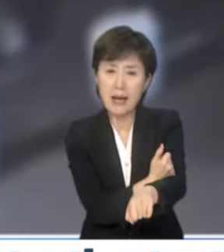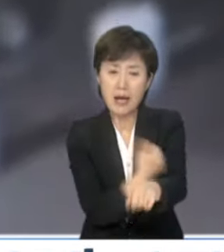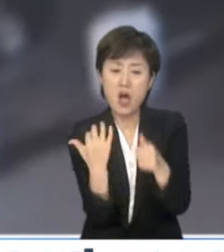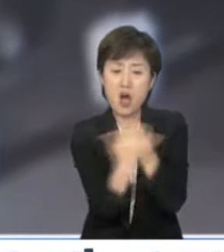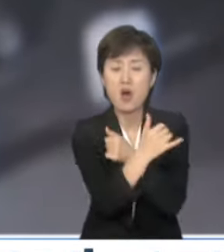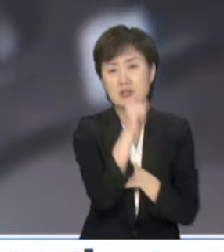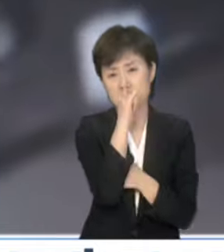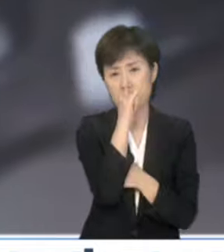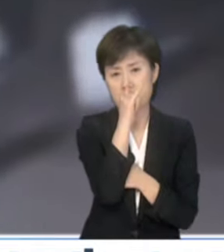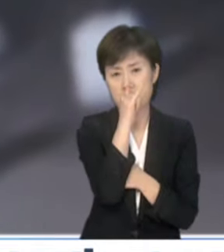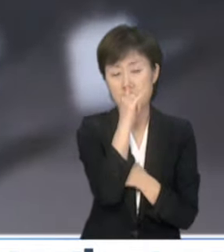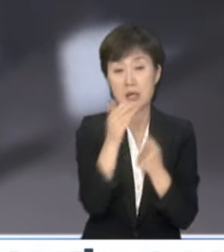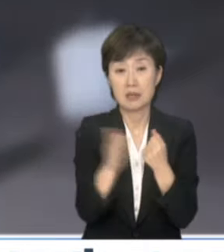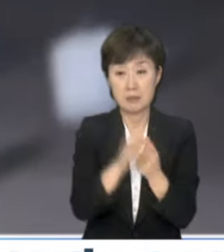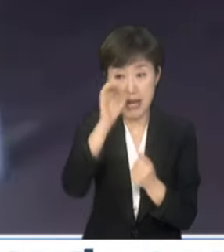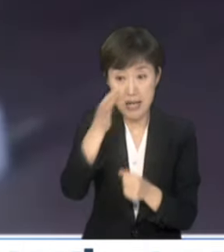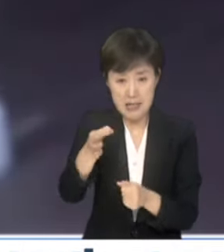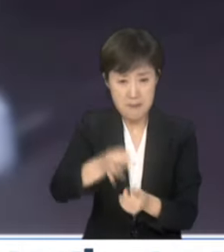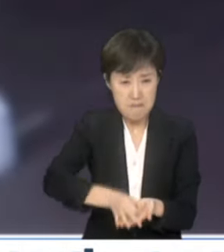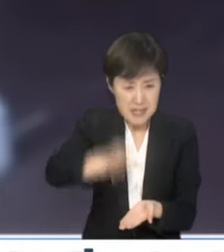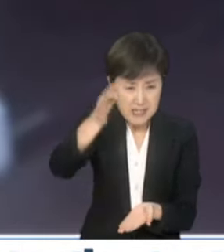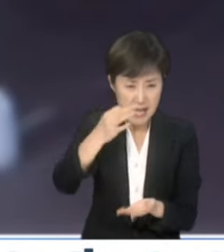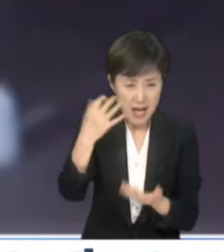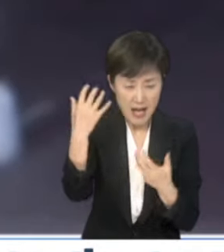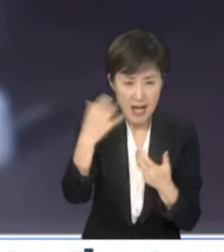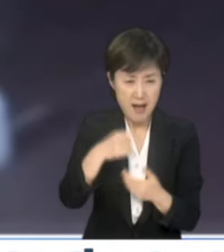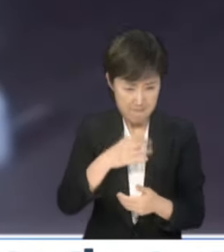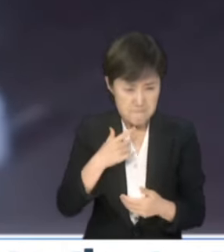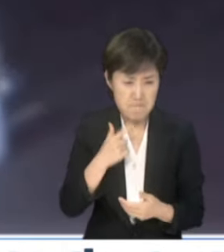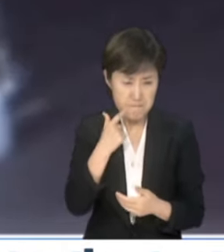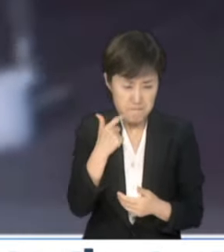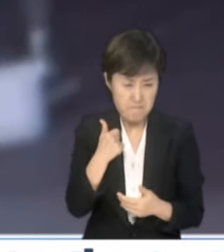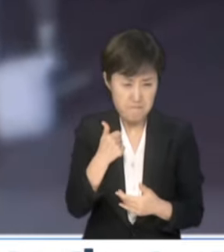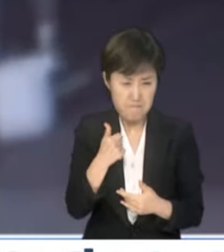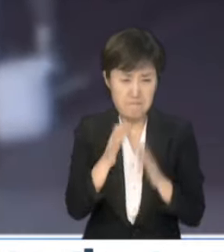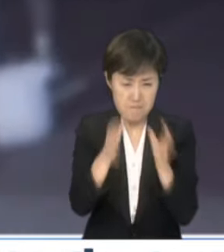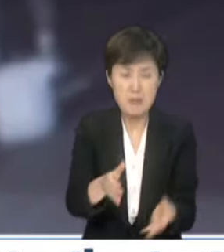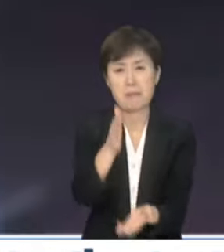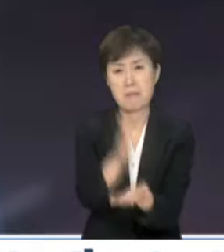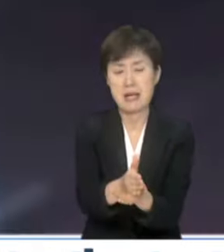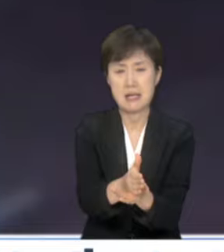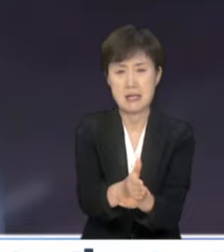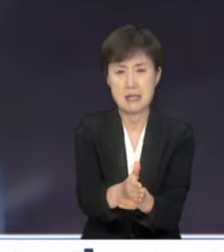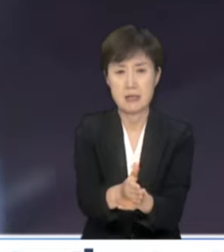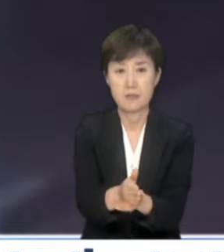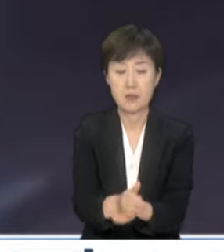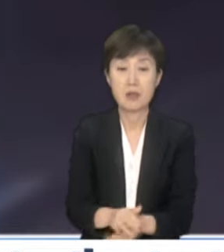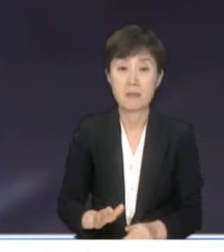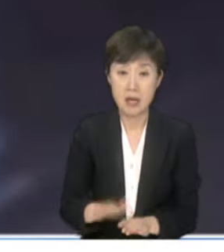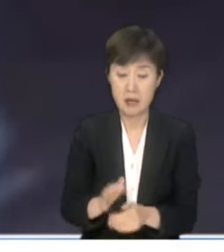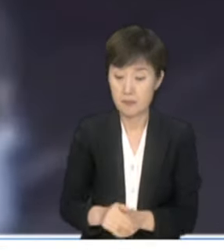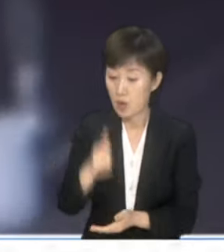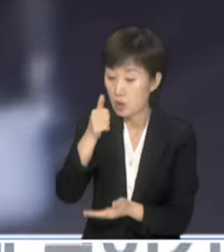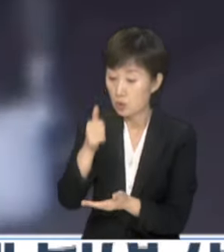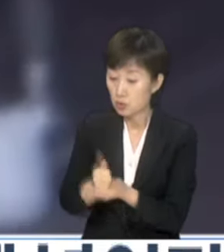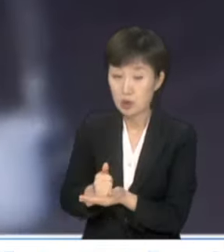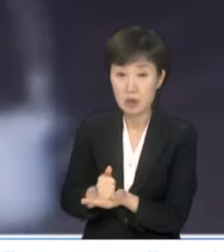알바라고 속아서는 넘어가서는 안 되고요. 재판부에서도 속아서 가담했다는 걸 인정해주지 않습니다. 어떤 알바가 한